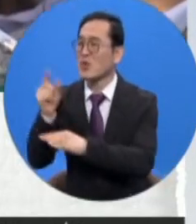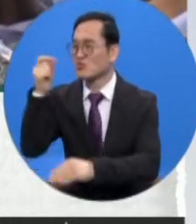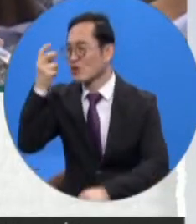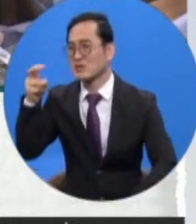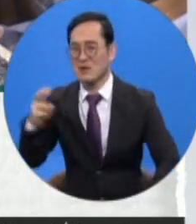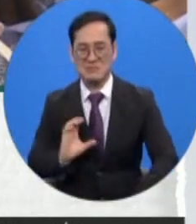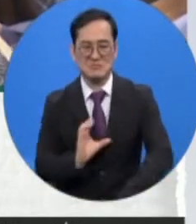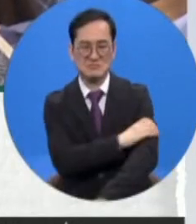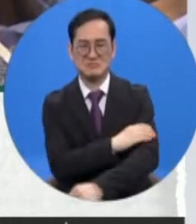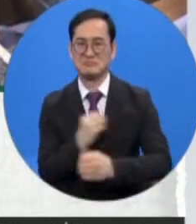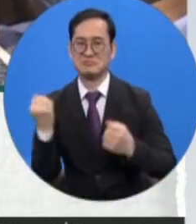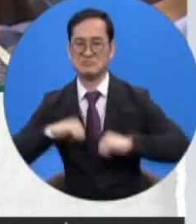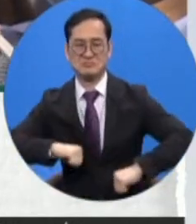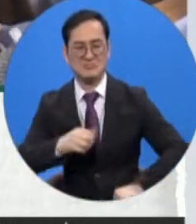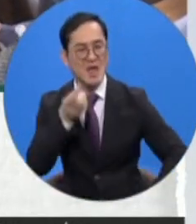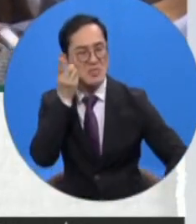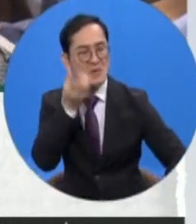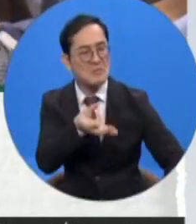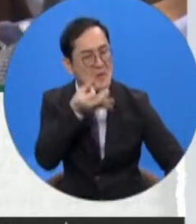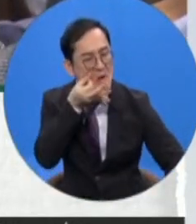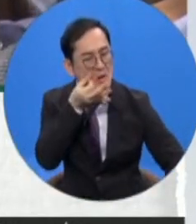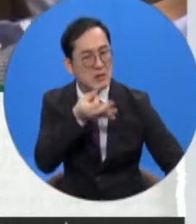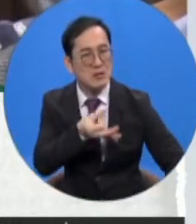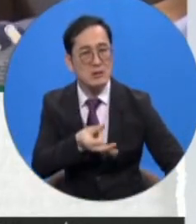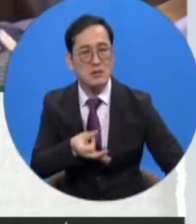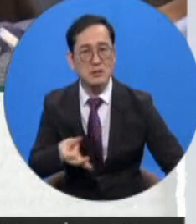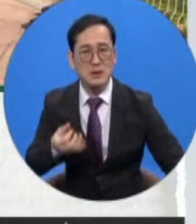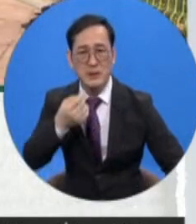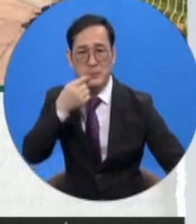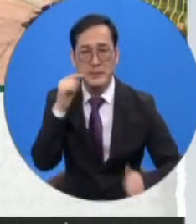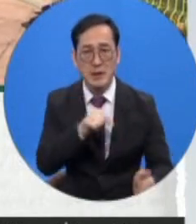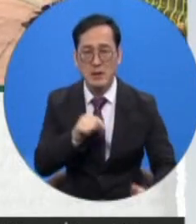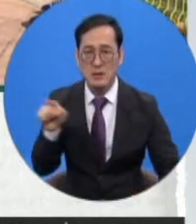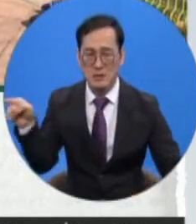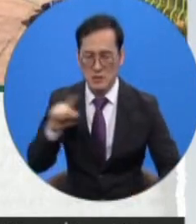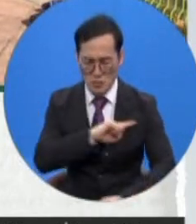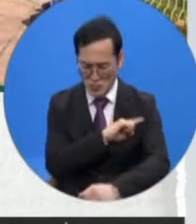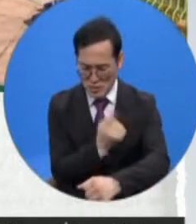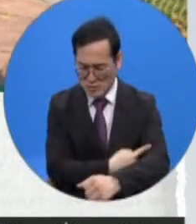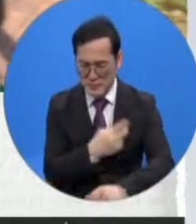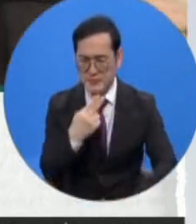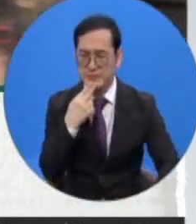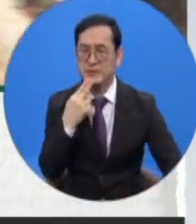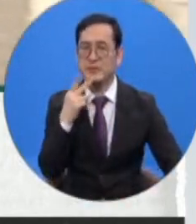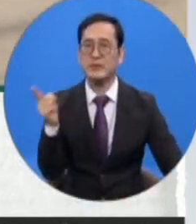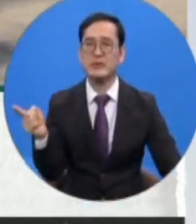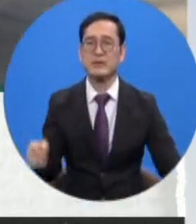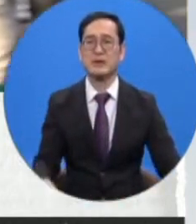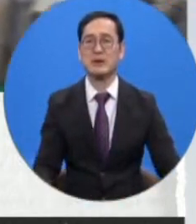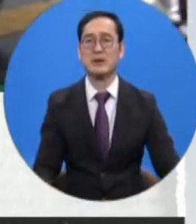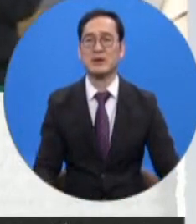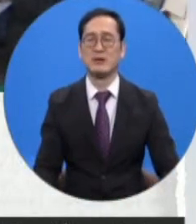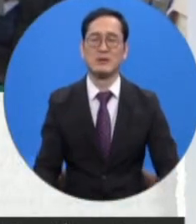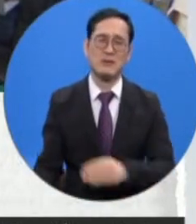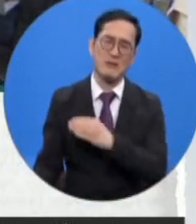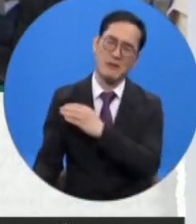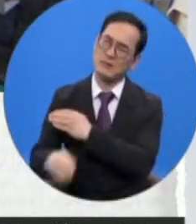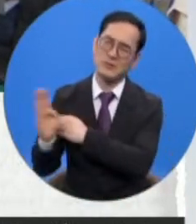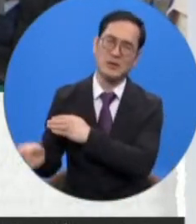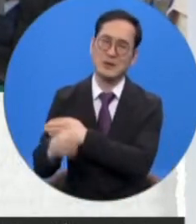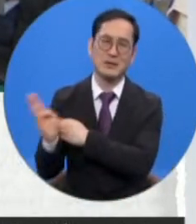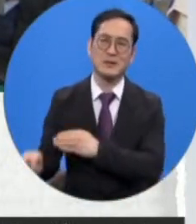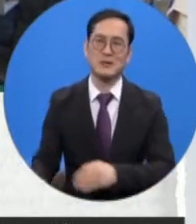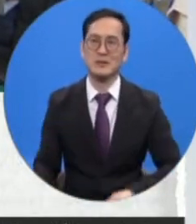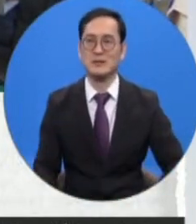이걸 달라고 하는 거는 이건 아마추어의 수준도 그 뛰어넘는 그 초아마추어 수준이 아닌가 그런 생각이 듭니다.